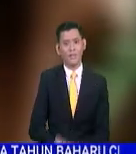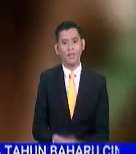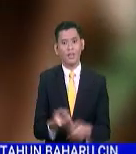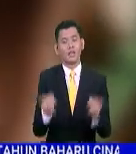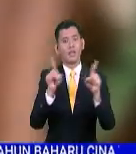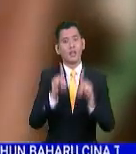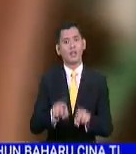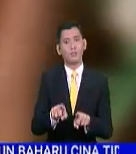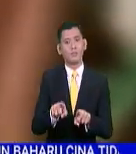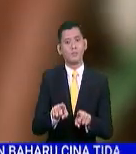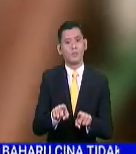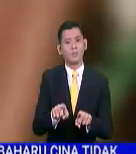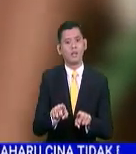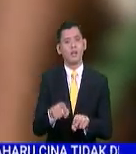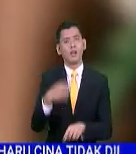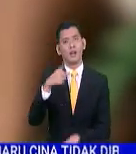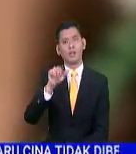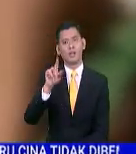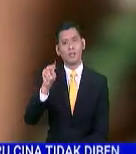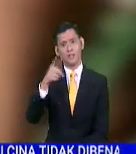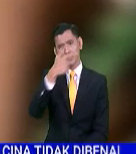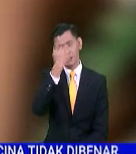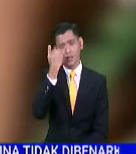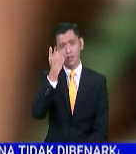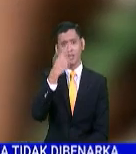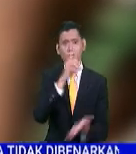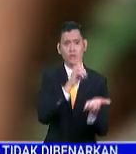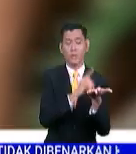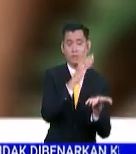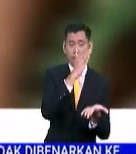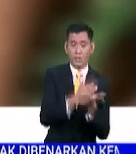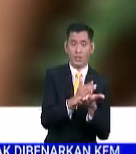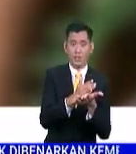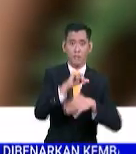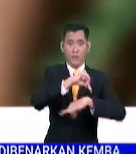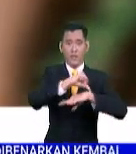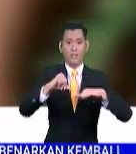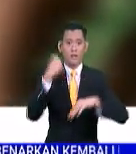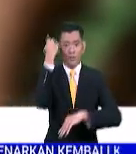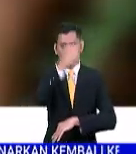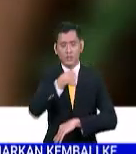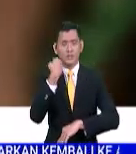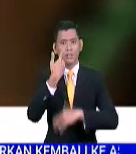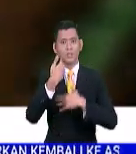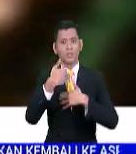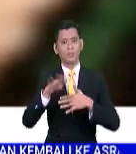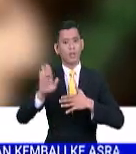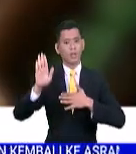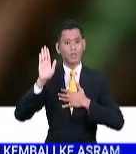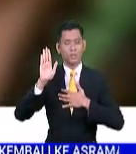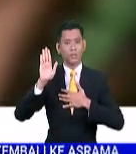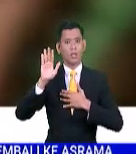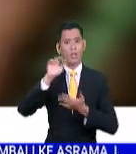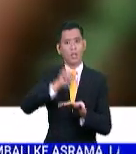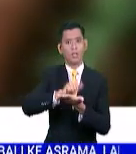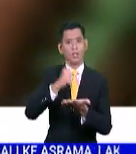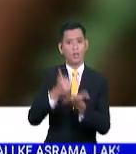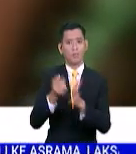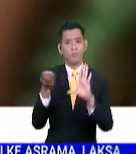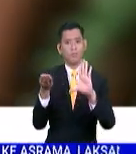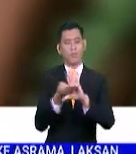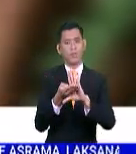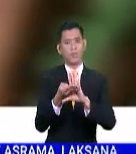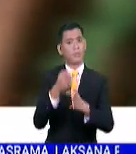Kejadian itu menimpa Harim Shah gara-gara doktor menghentikan pembedahan wajahnya selepas dia mengaku akaun banknya